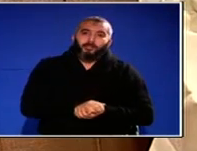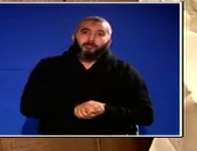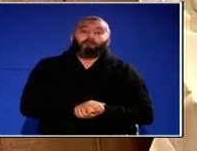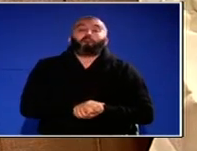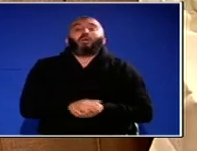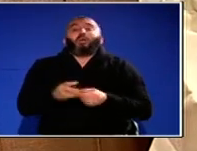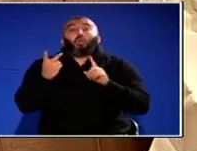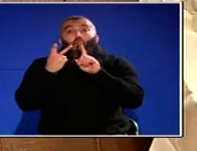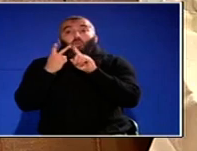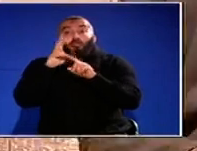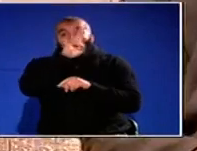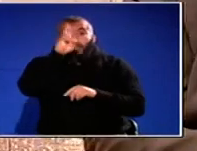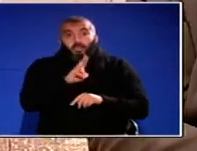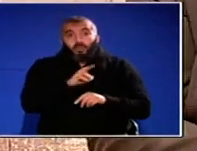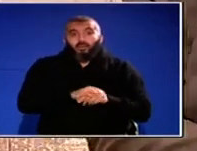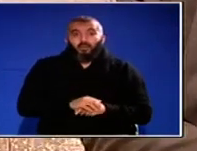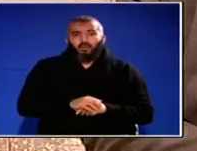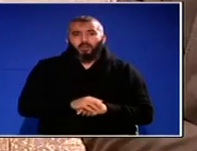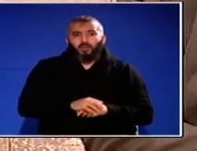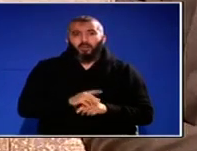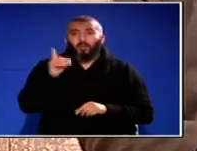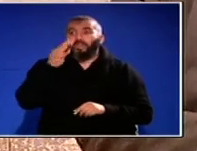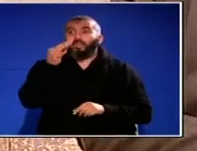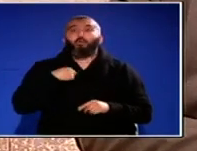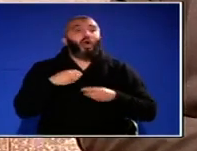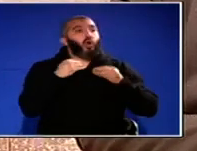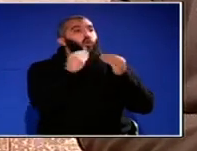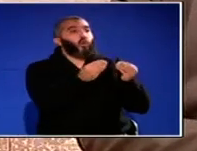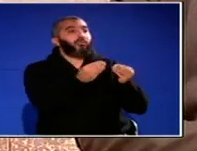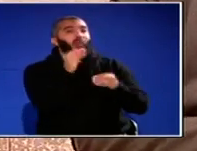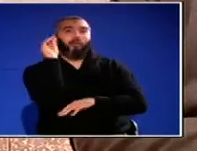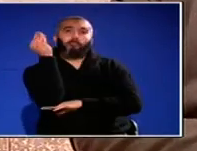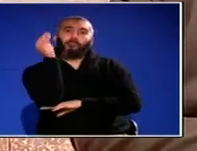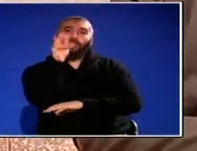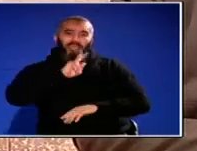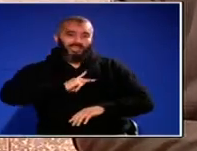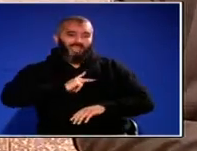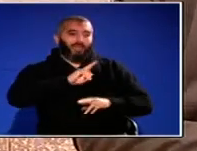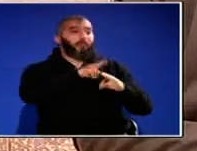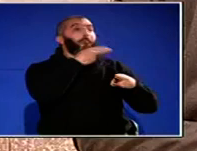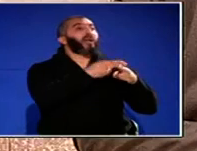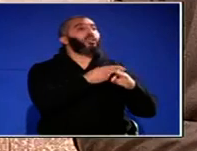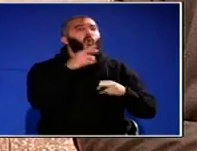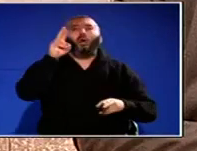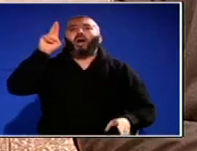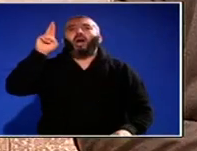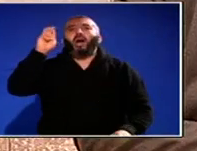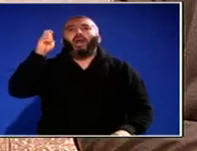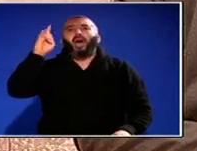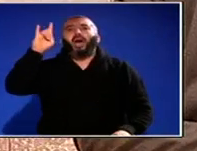الطيب سمى ابنته رهف، وهناك من انتقد.